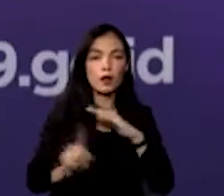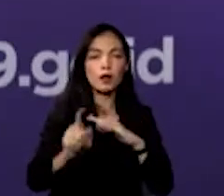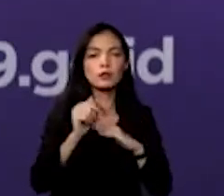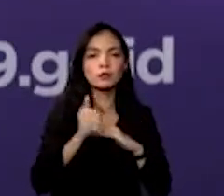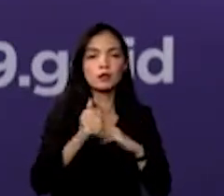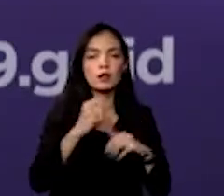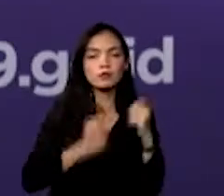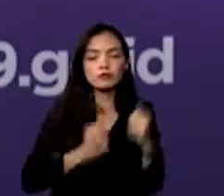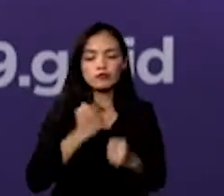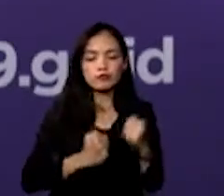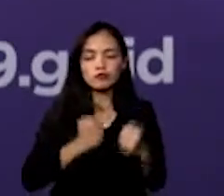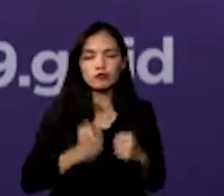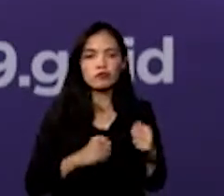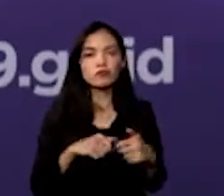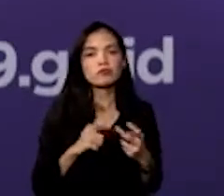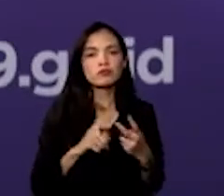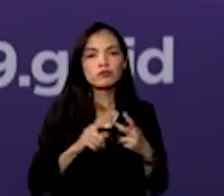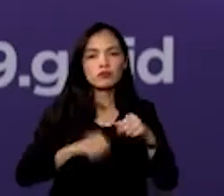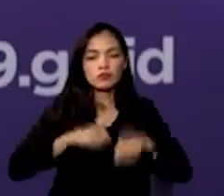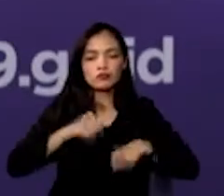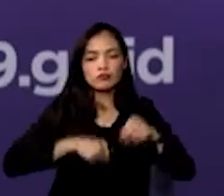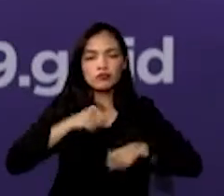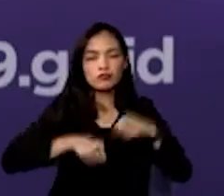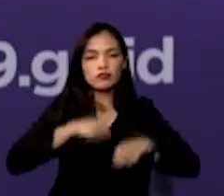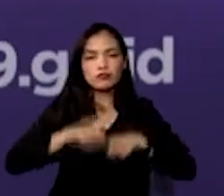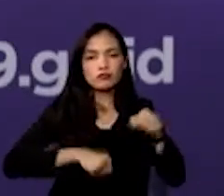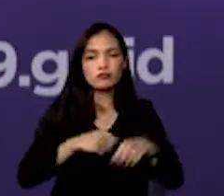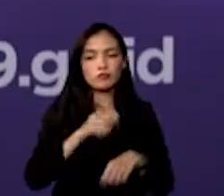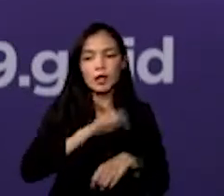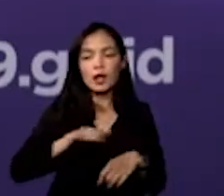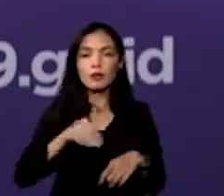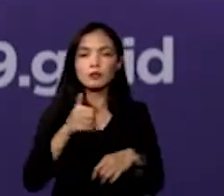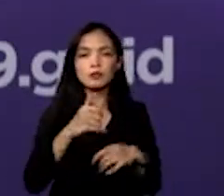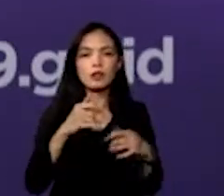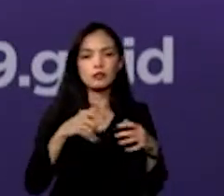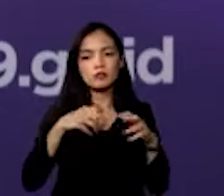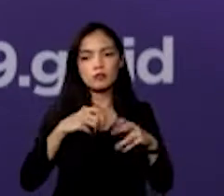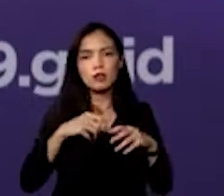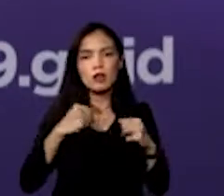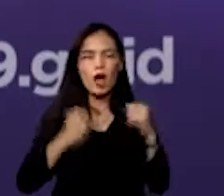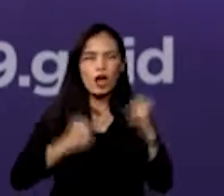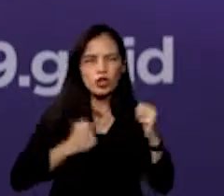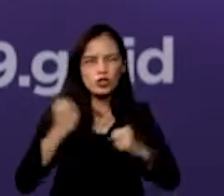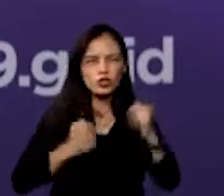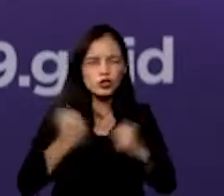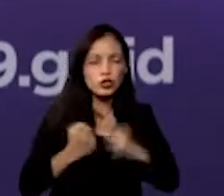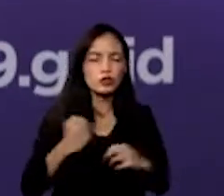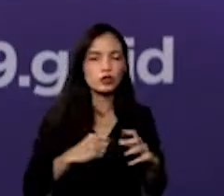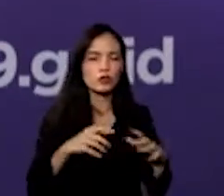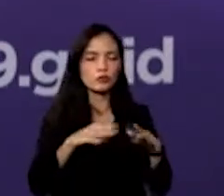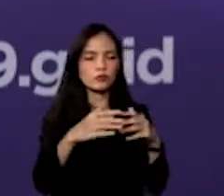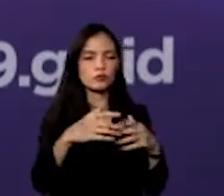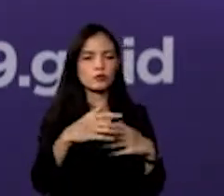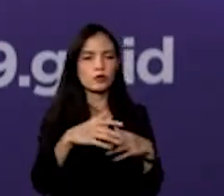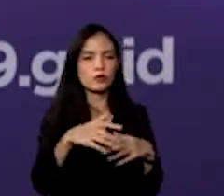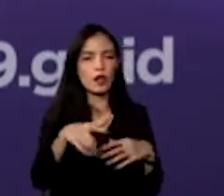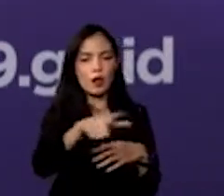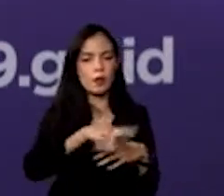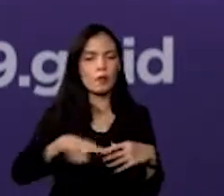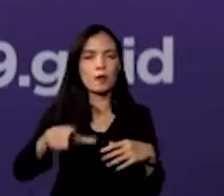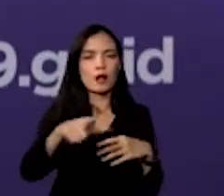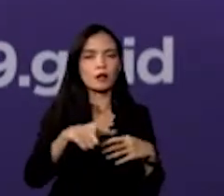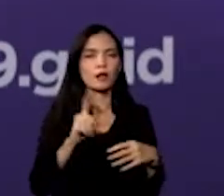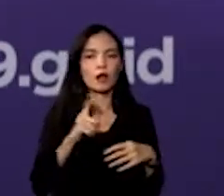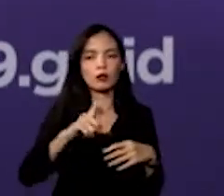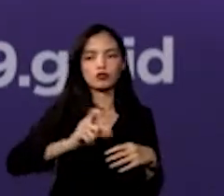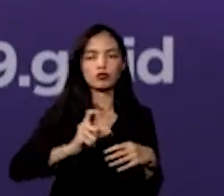bisa jogging kita bisa cycling anak-anak tuh bisa running bisa di lapangan lapangan terbuka kalau cucu saya tuh main